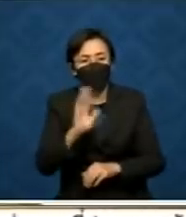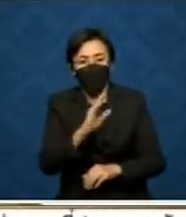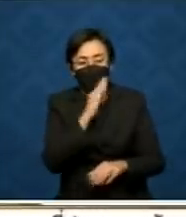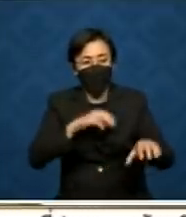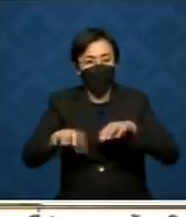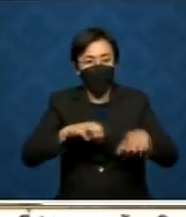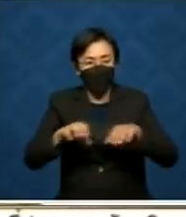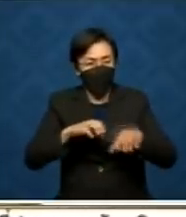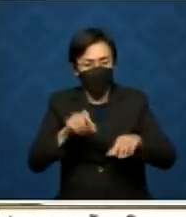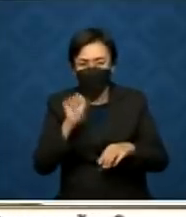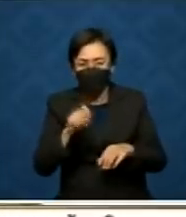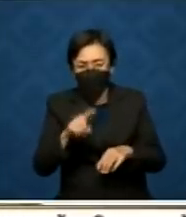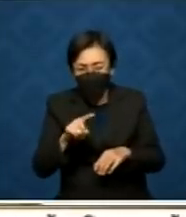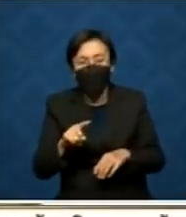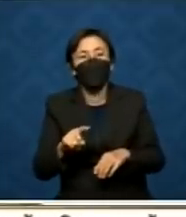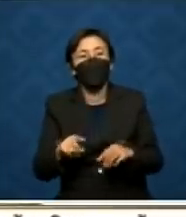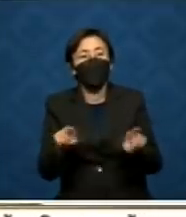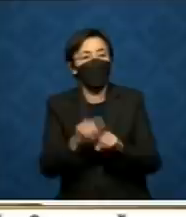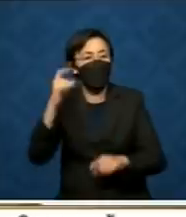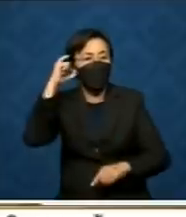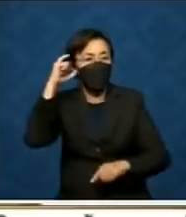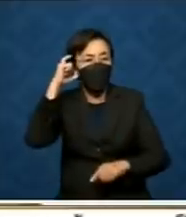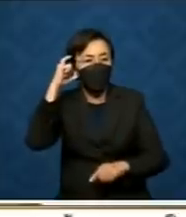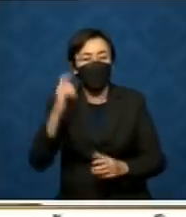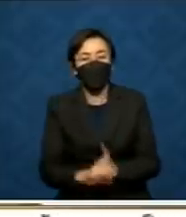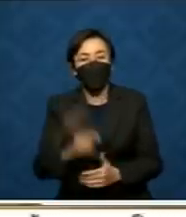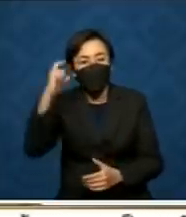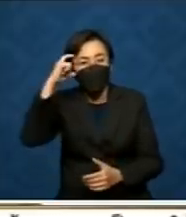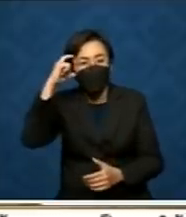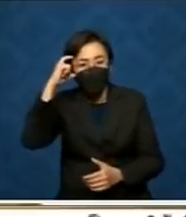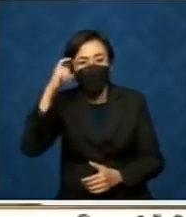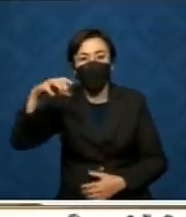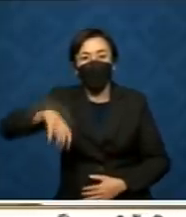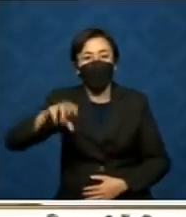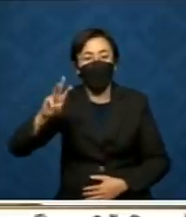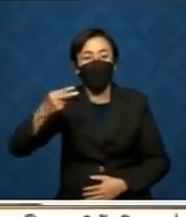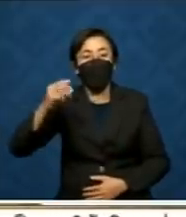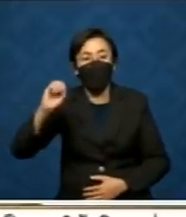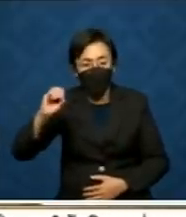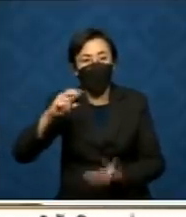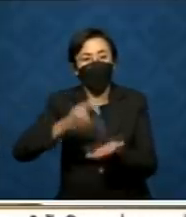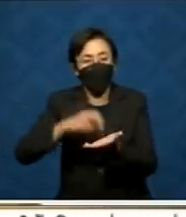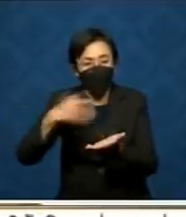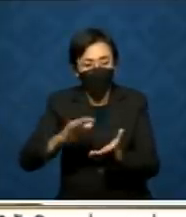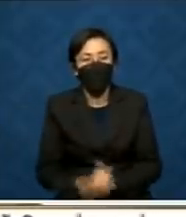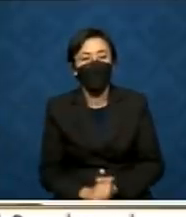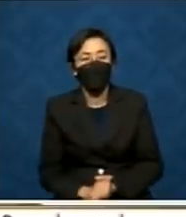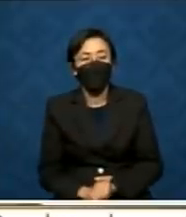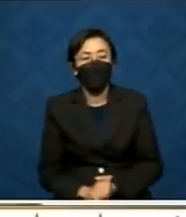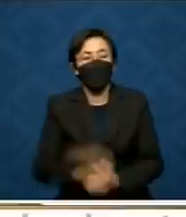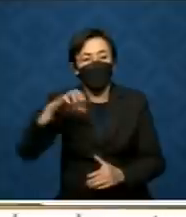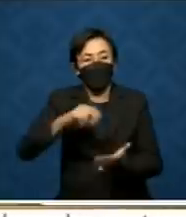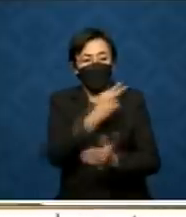ในภาวะวิกฤตจะคิดเหมือนจะโจมเล่นน่ะเขา w hoรับรองแล้วองค์การอนามัยโลก